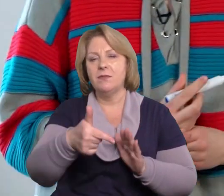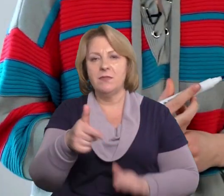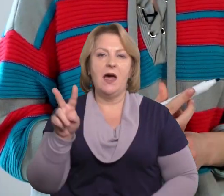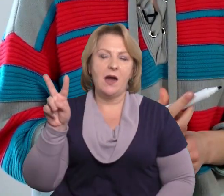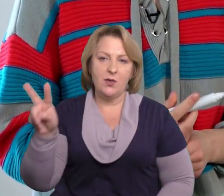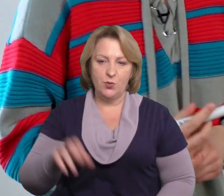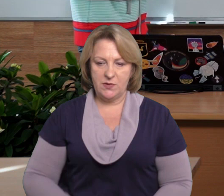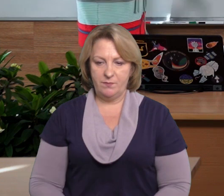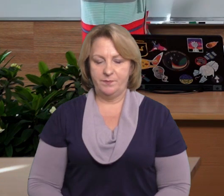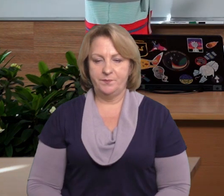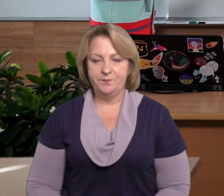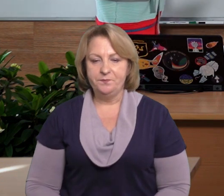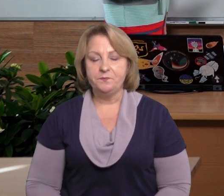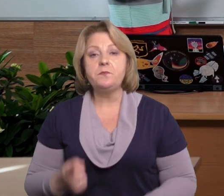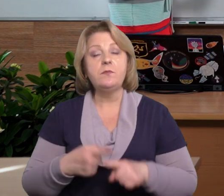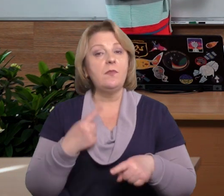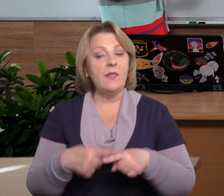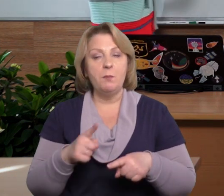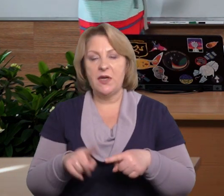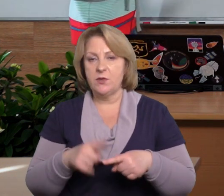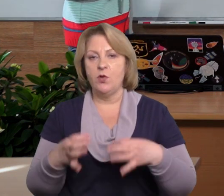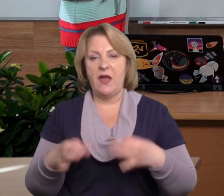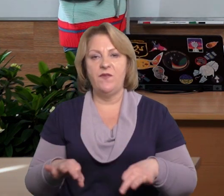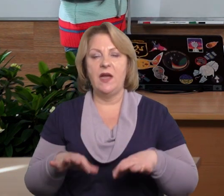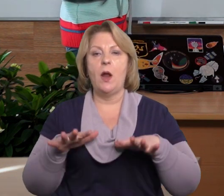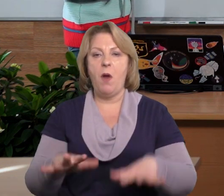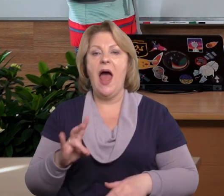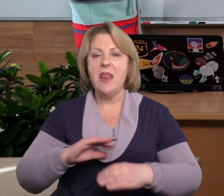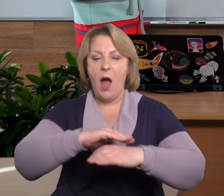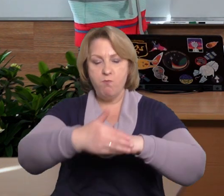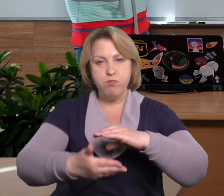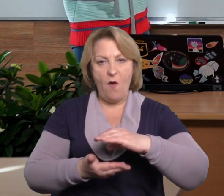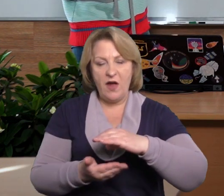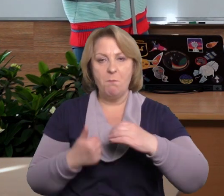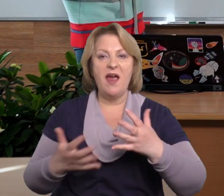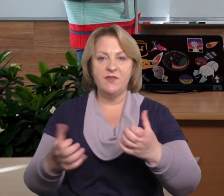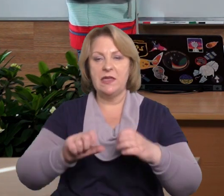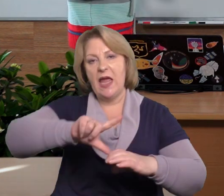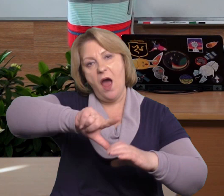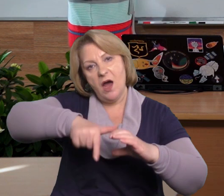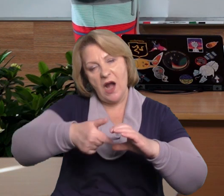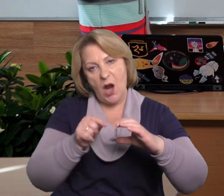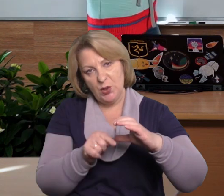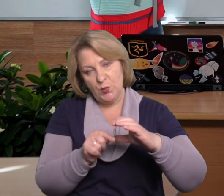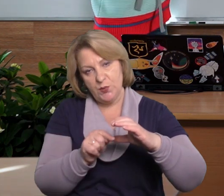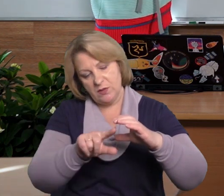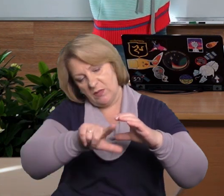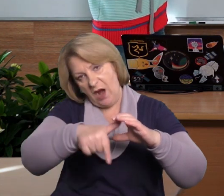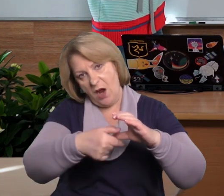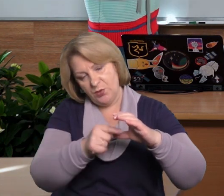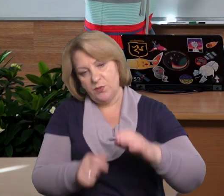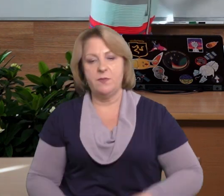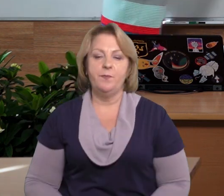квадрат радіусу Землі. Це прискорення вільного падіння на поверхні, адже ми взяли радіус. Так?